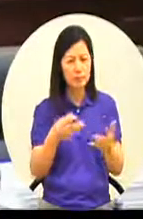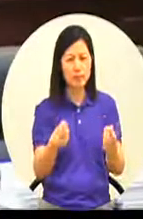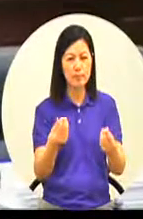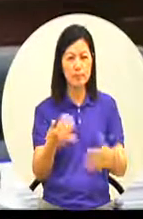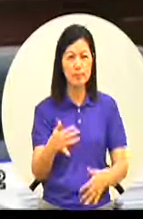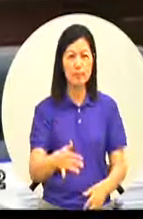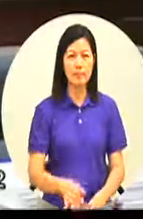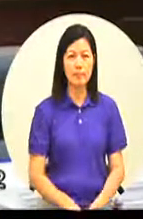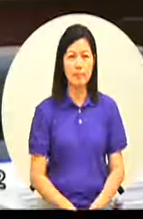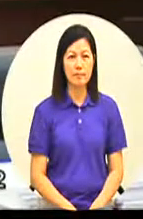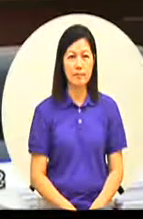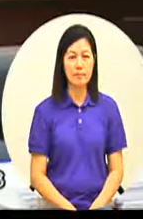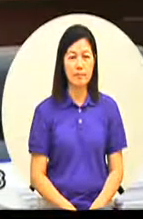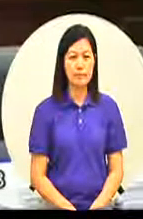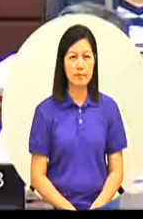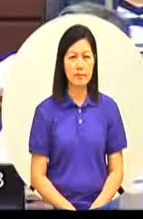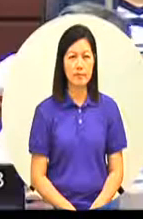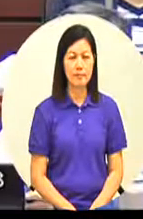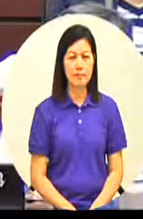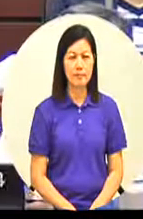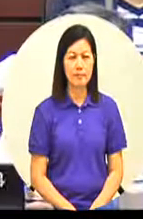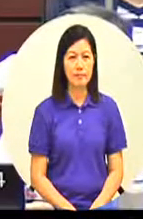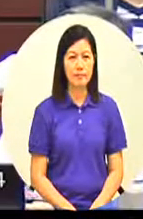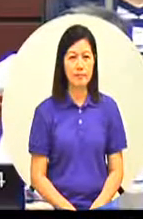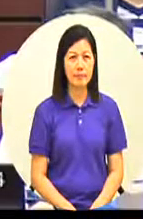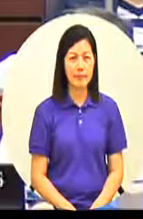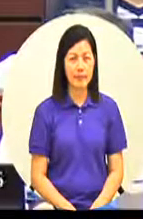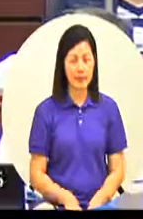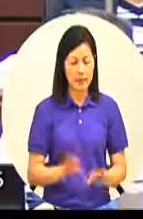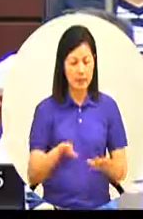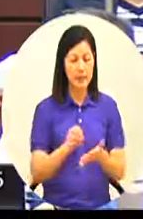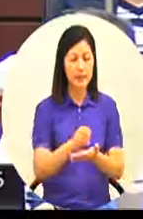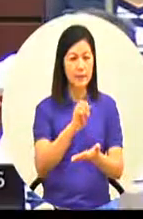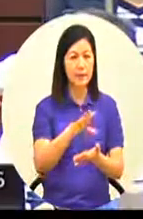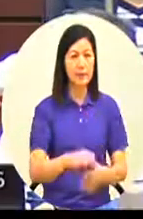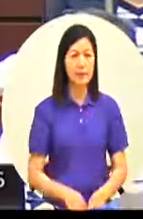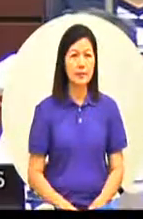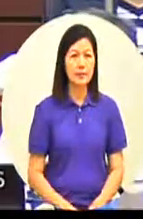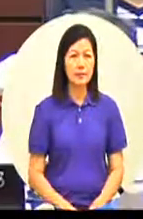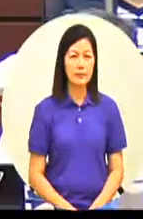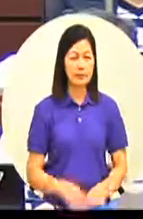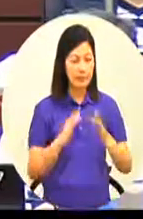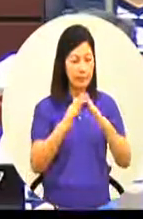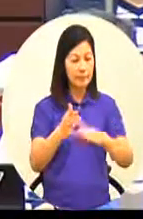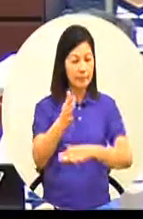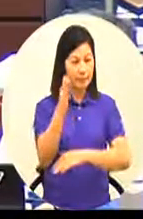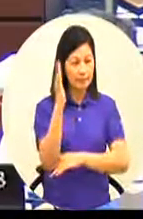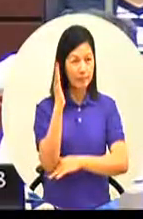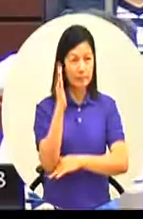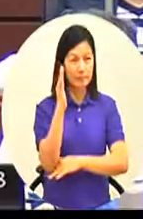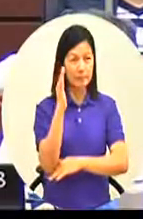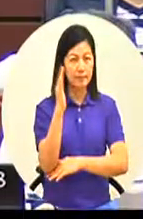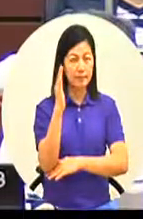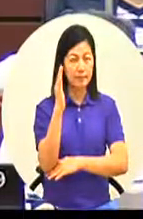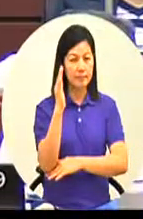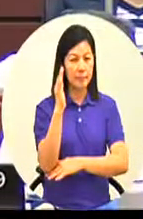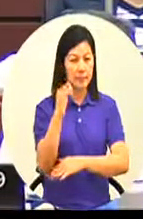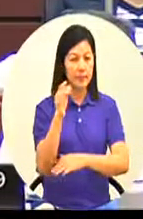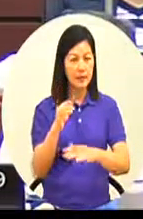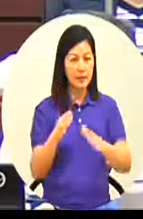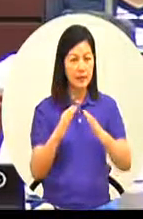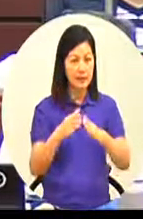个 民调里面， 我跟民调、我跟议员报告，其实我们有跟市长就是说说明啊，其